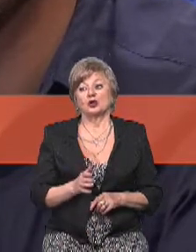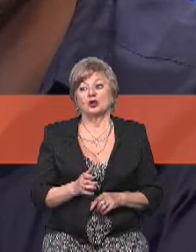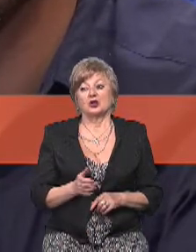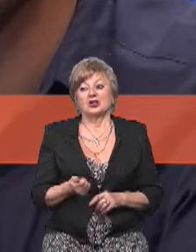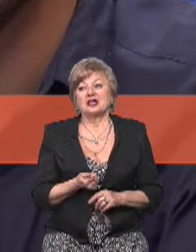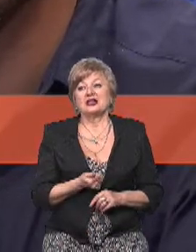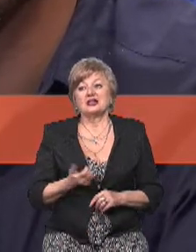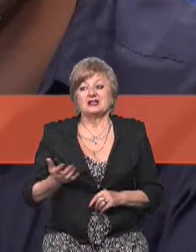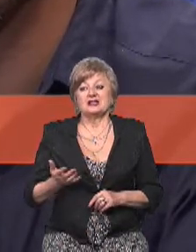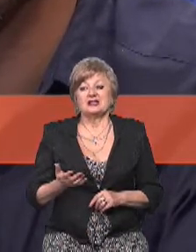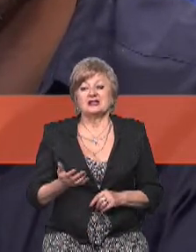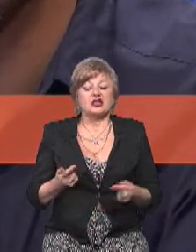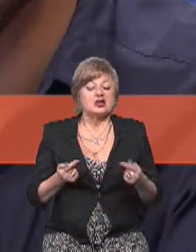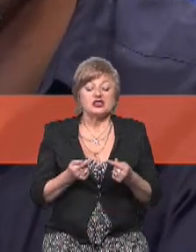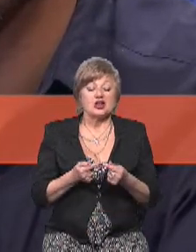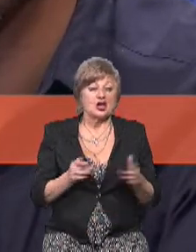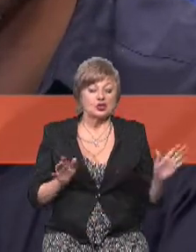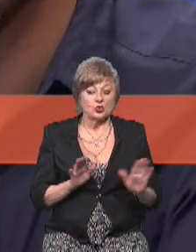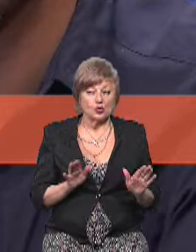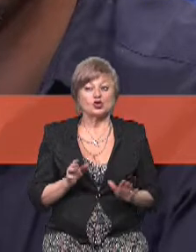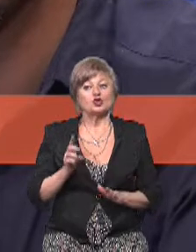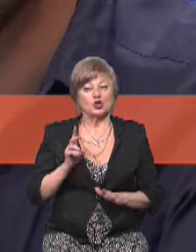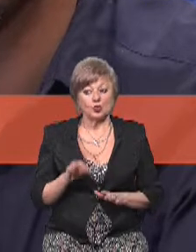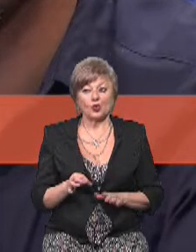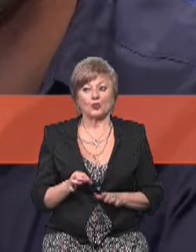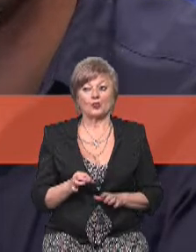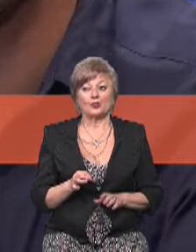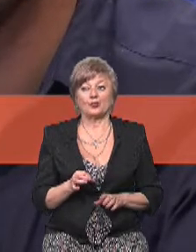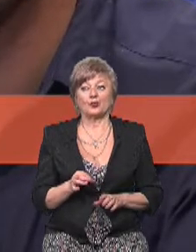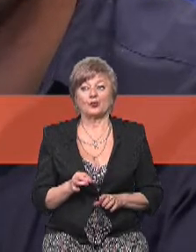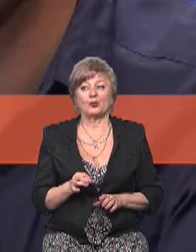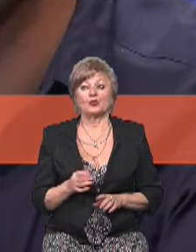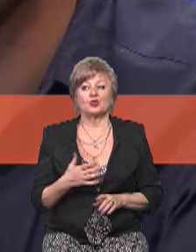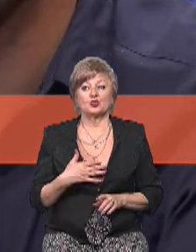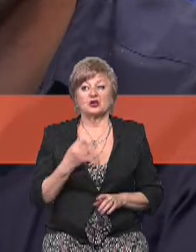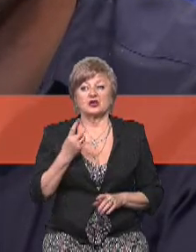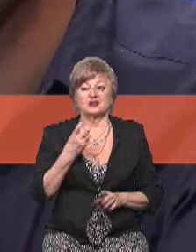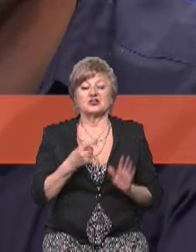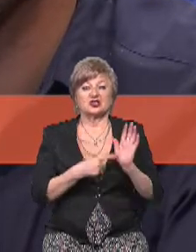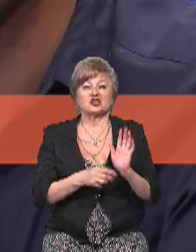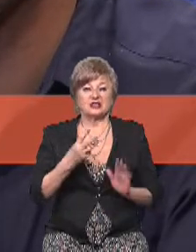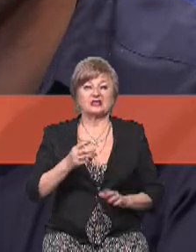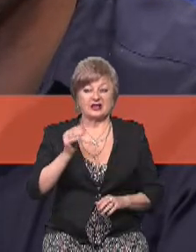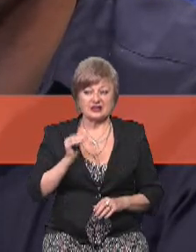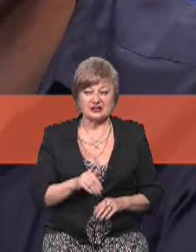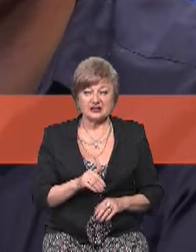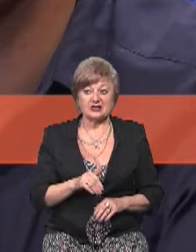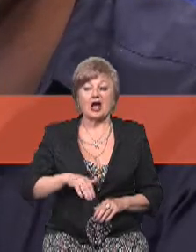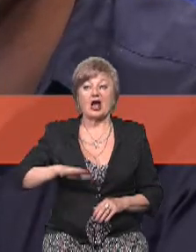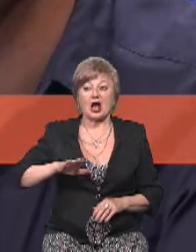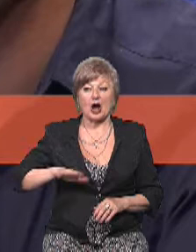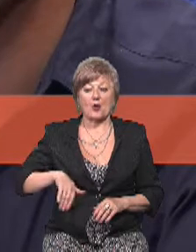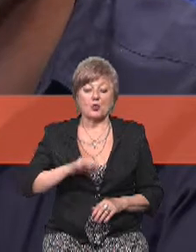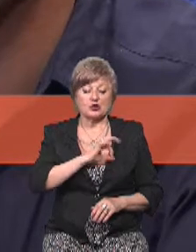цифра, мабуть, не точною, тому що от ту цифру, що я назвав, 263 тисячі, і після